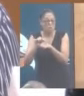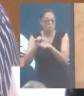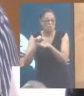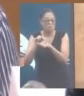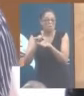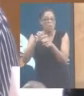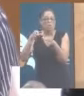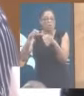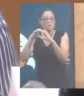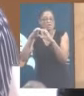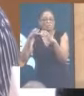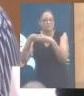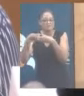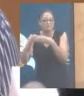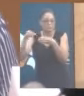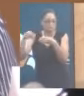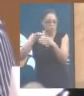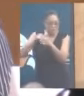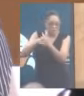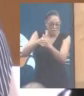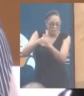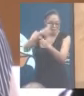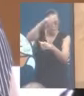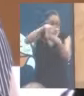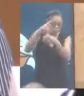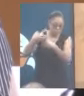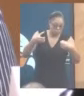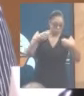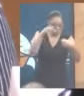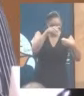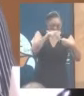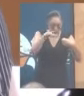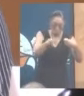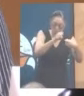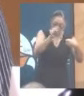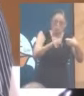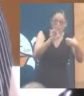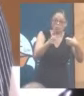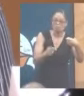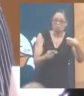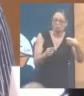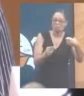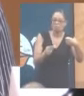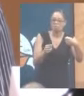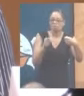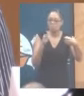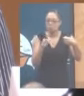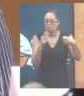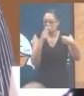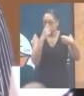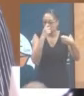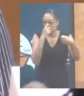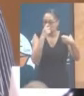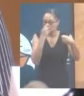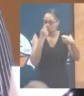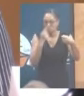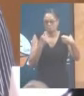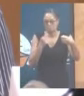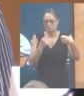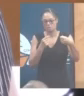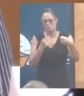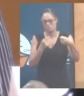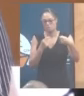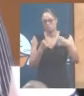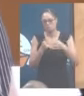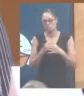de tutelle au sein d'un satellite qui plus est, paraît-il, d'après les informations qu'on me donne. C'est en